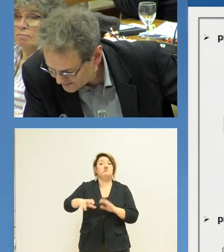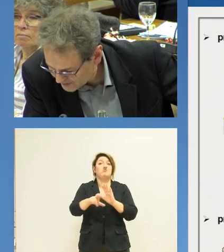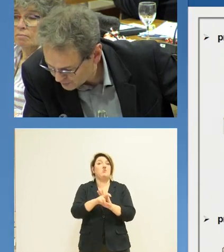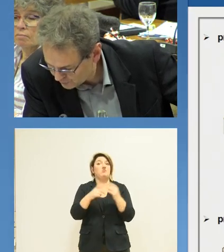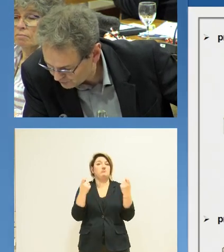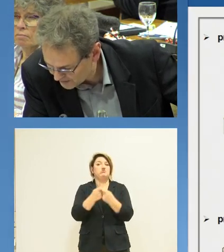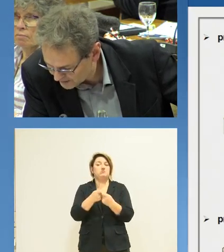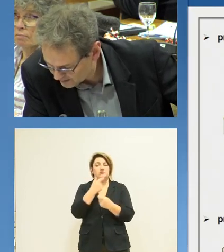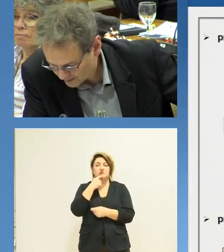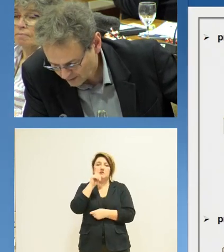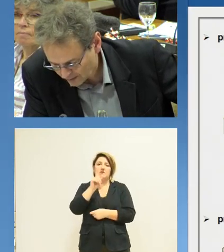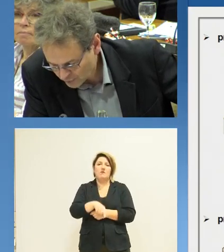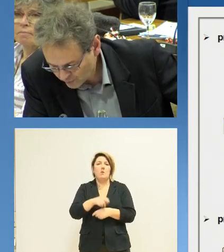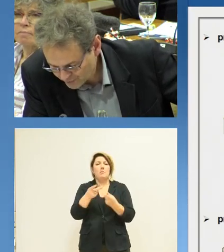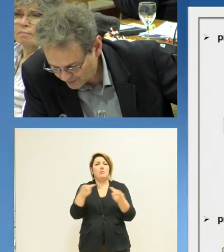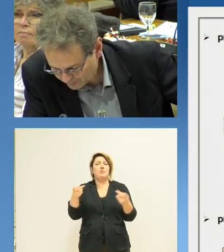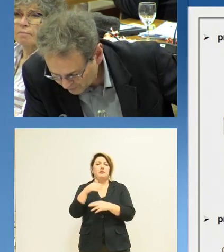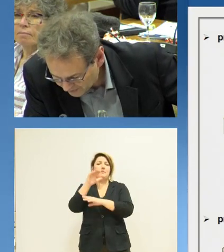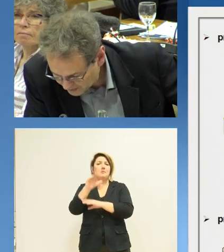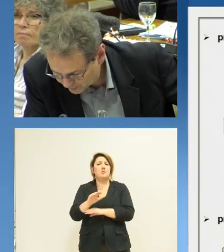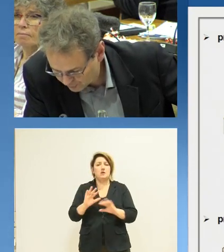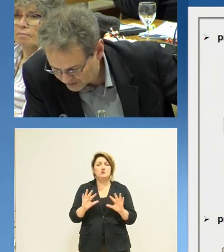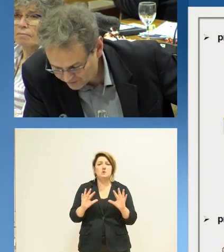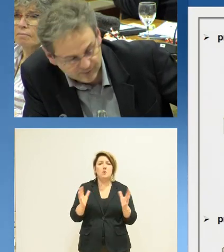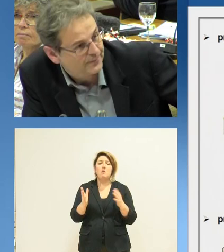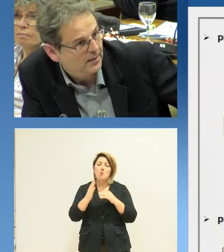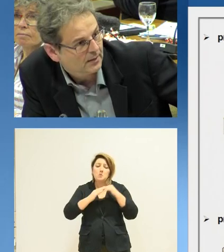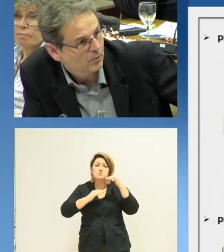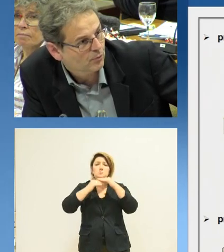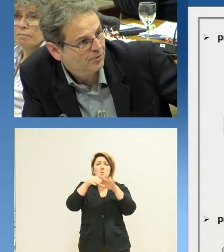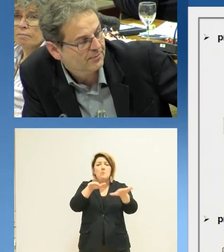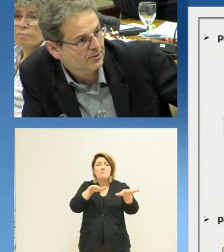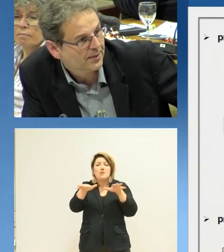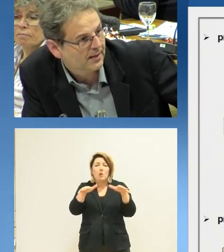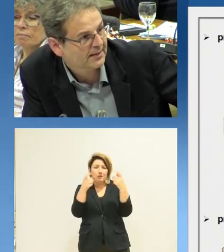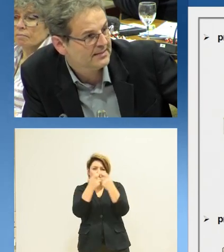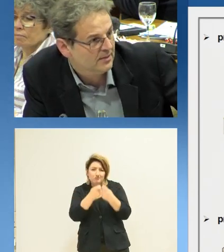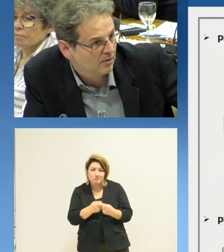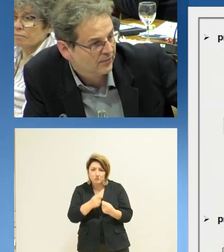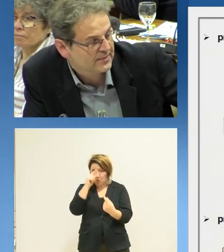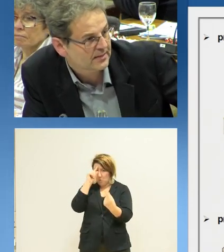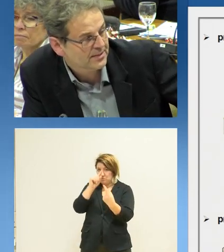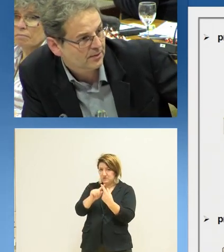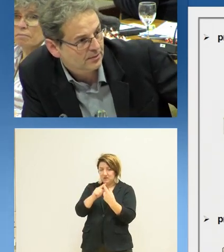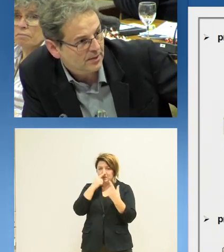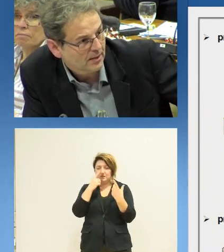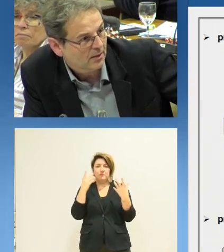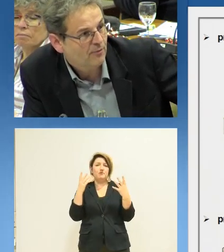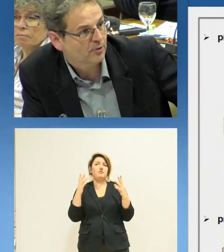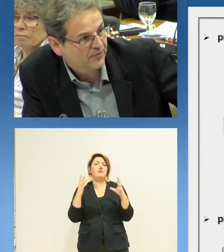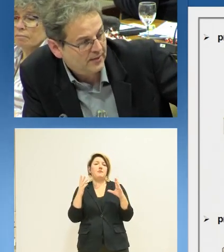l'exposition du public en jouant sur les procédés constructifs dans le but d'améliorer la résilience c'est à dire